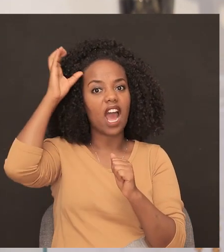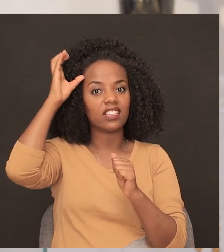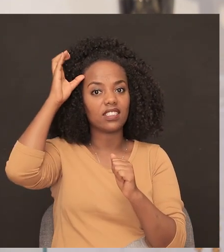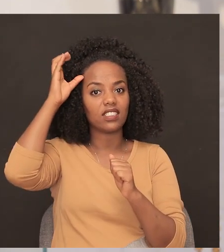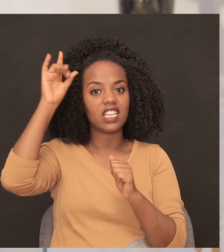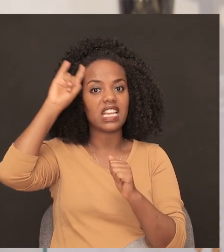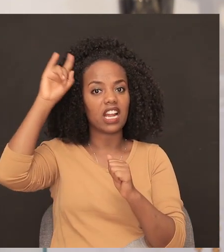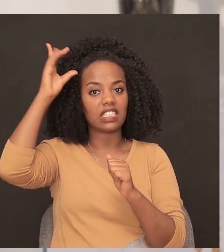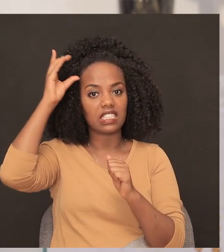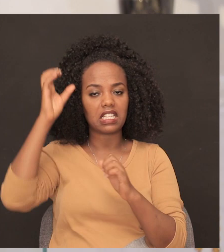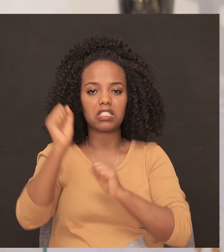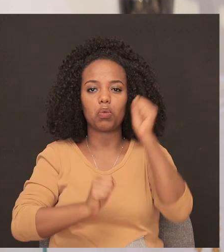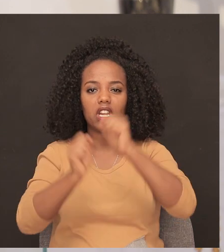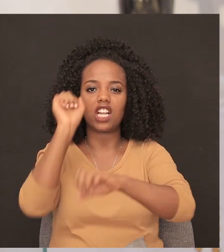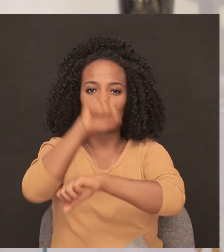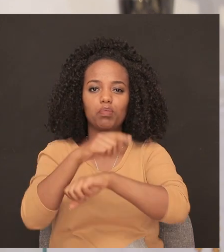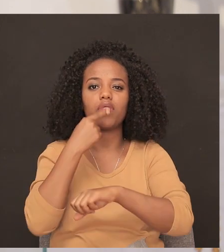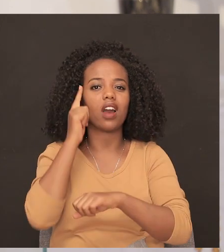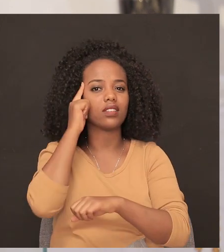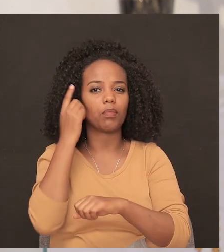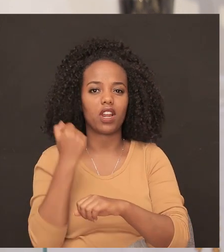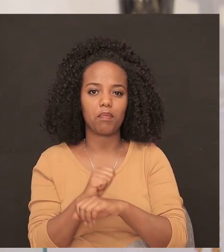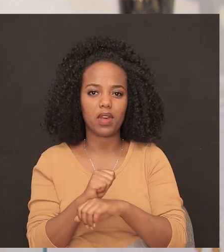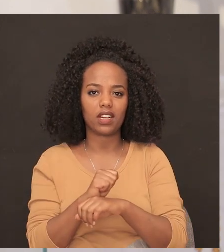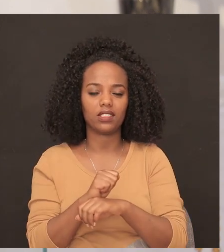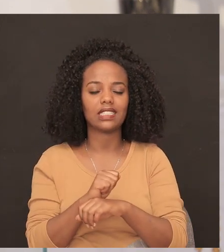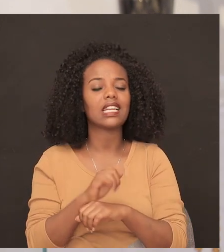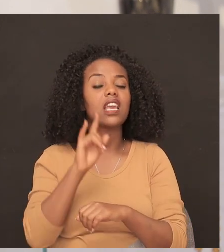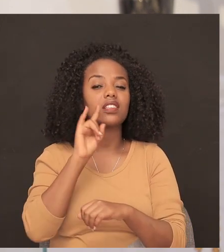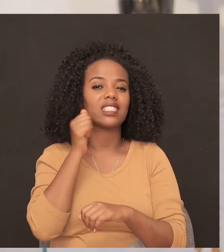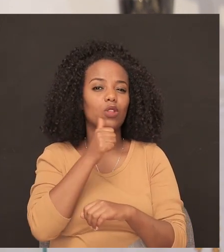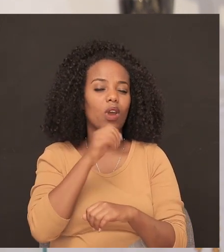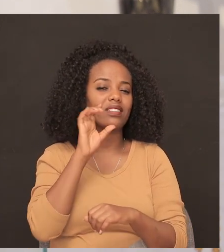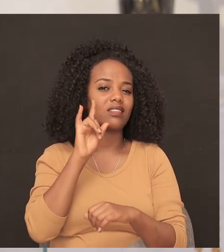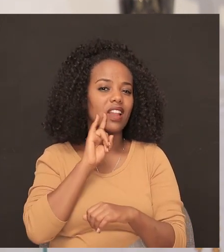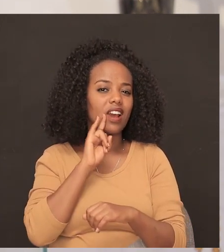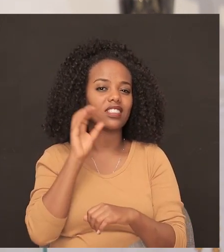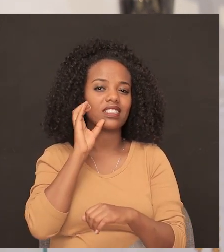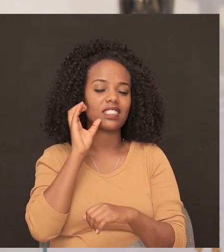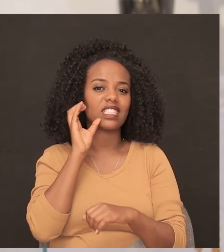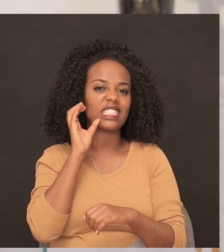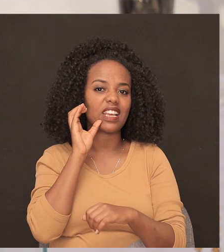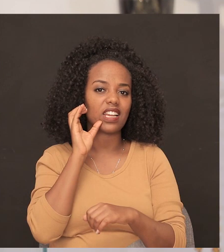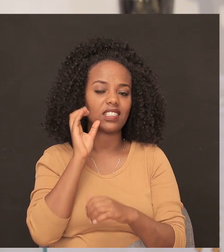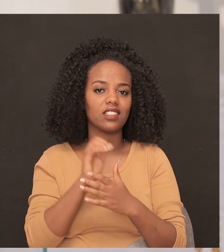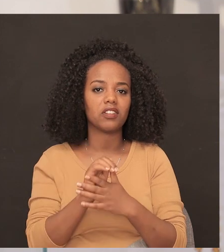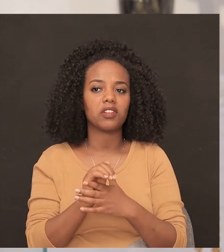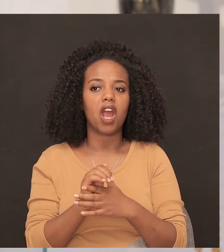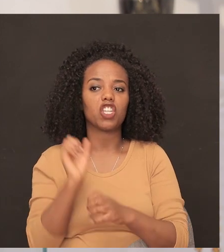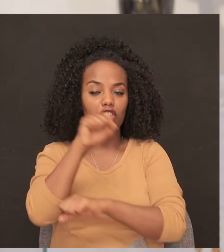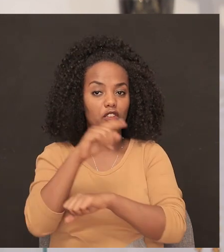ነበር ያሰበችው። እና በፍጹም እንደምታሸንፍ ነበር የጠበቀችው። እና ከተሸነፈች